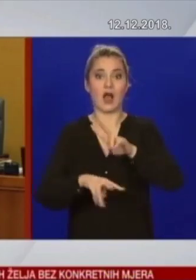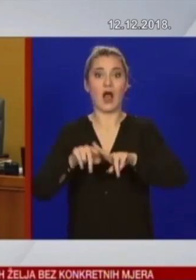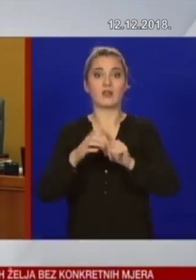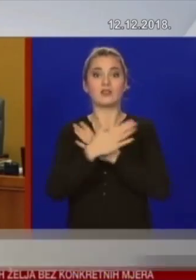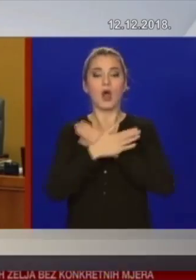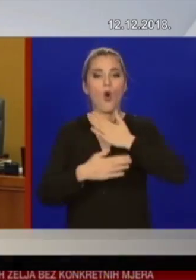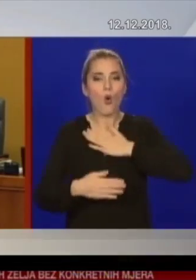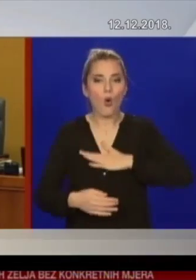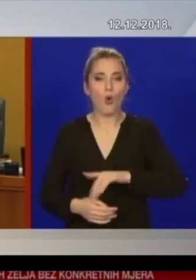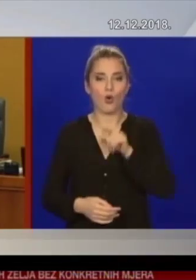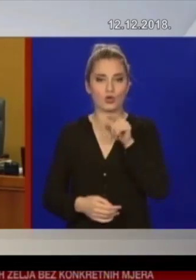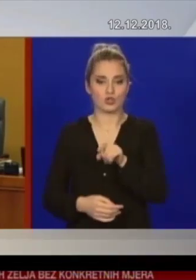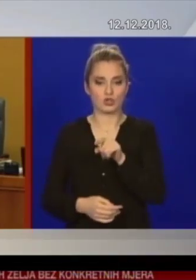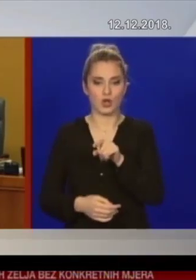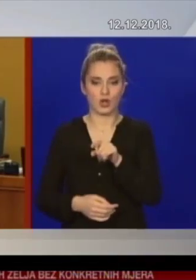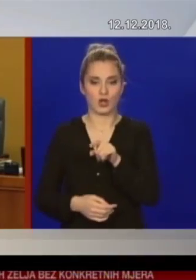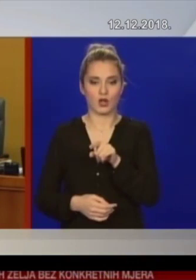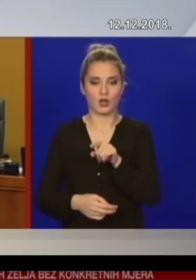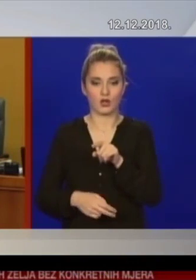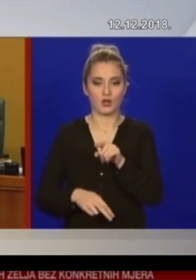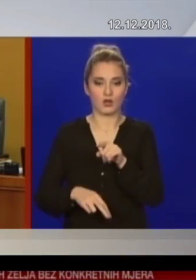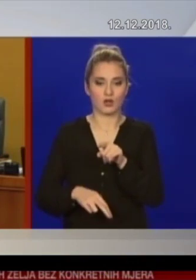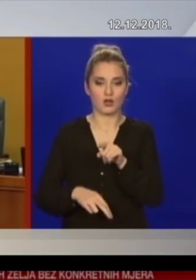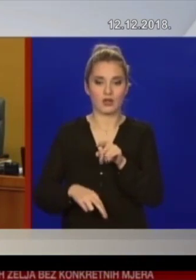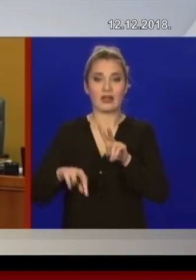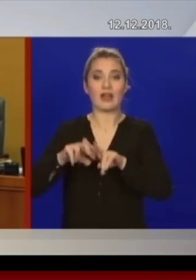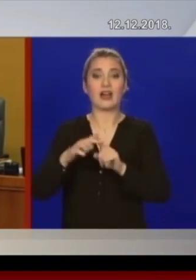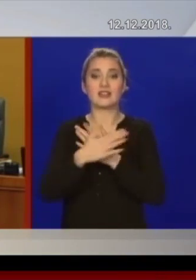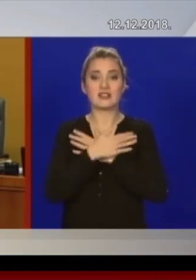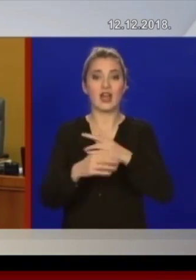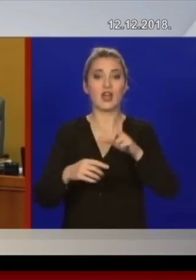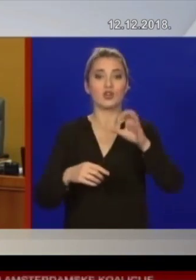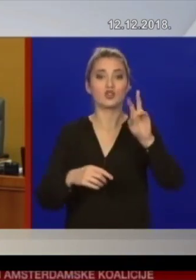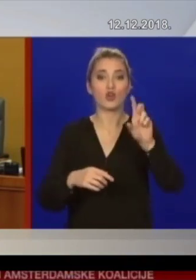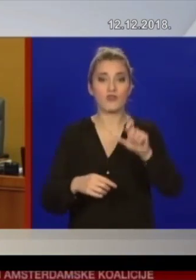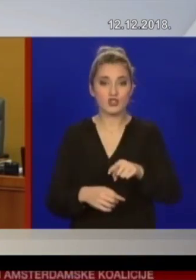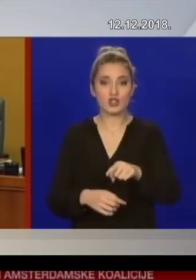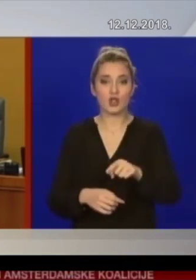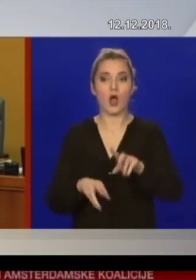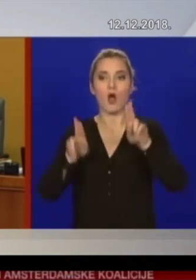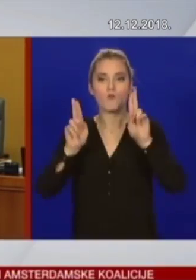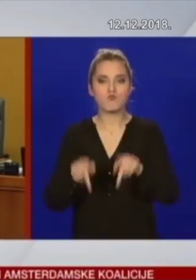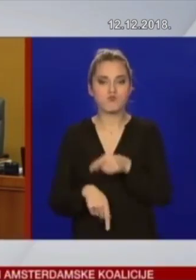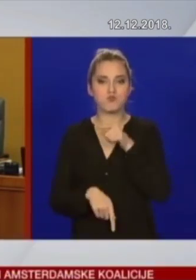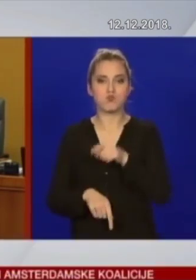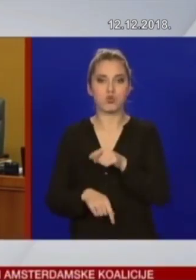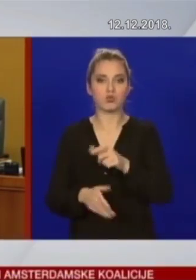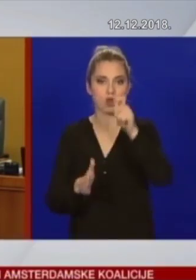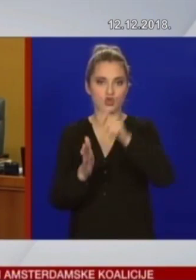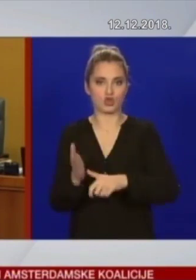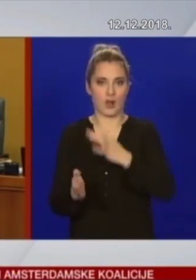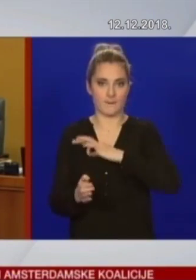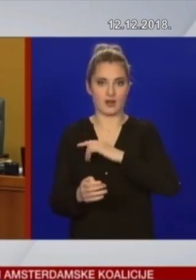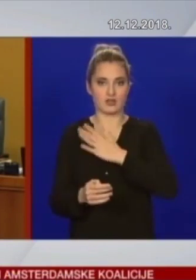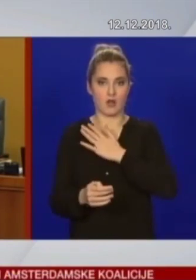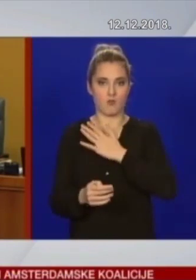HDZ želi da HDZ-ovac Dragan Čović bude član